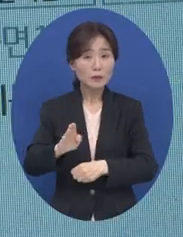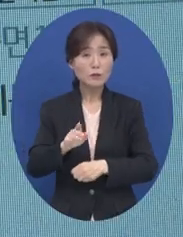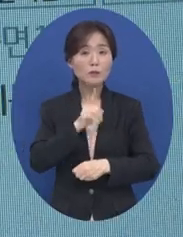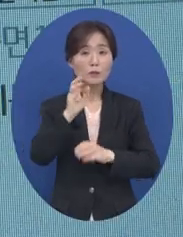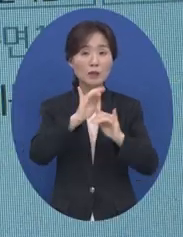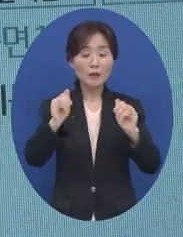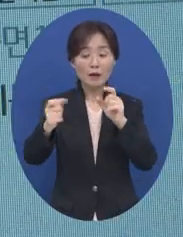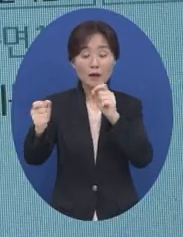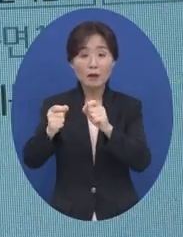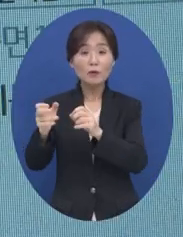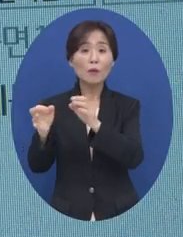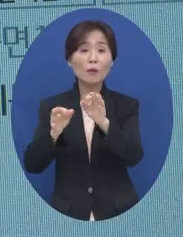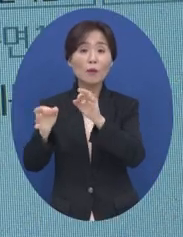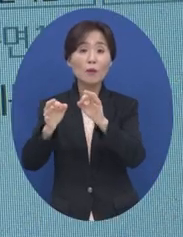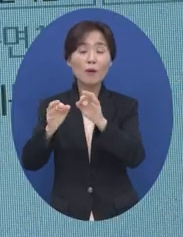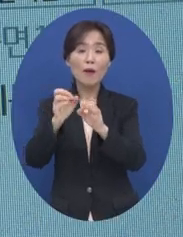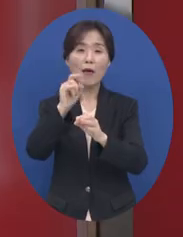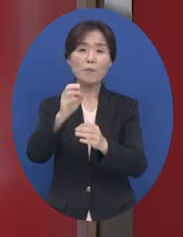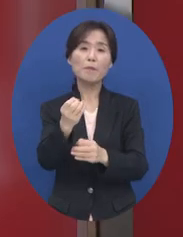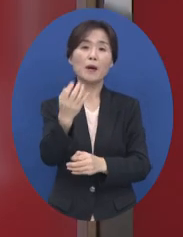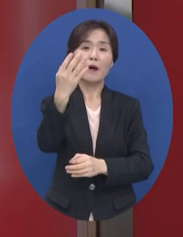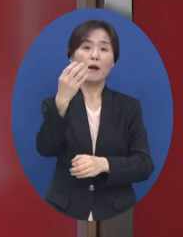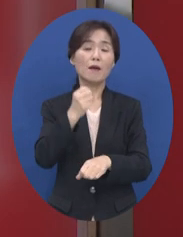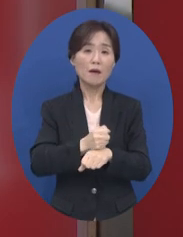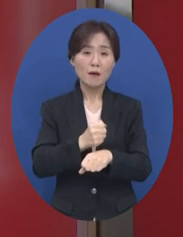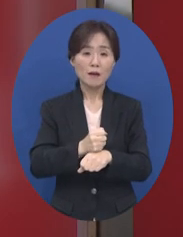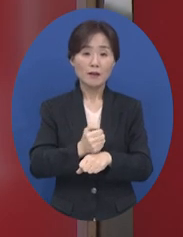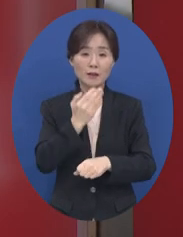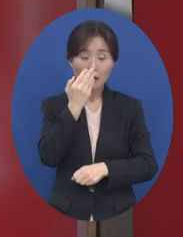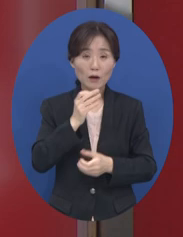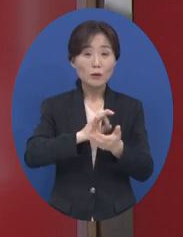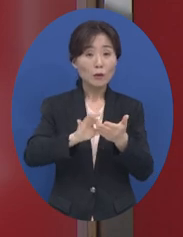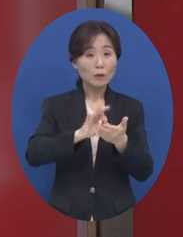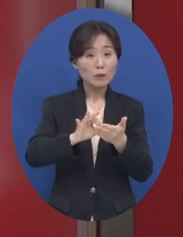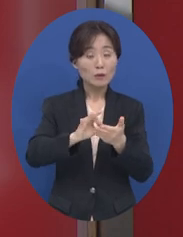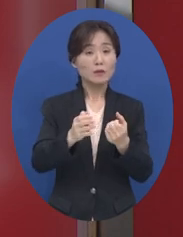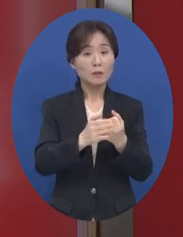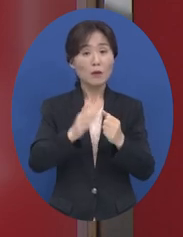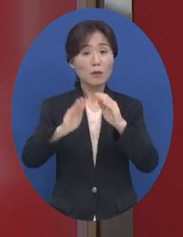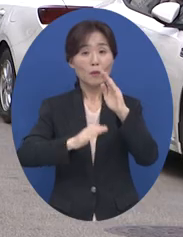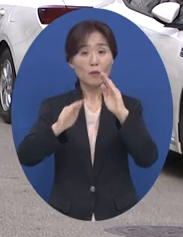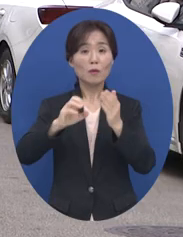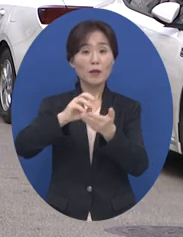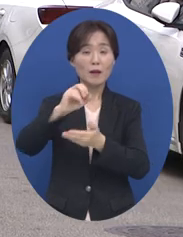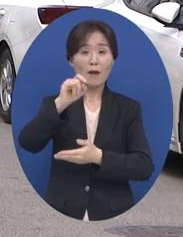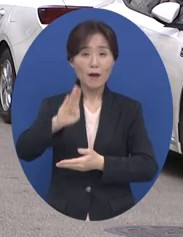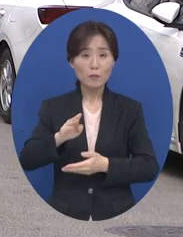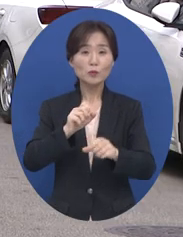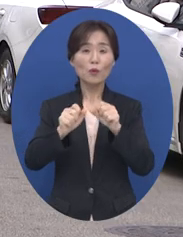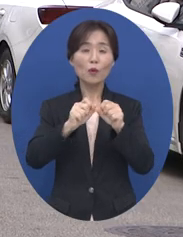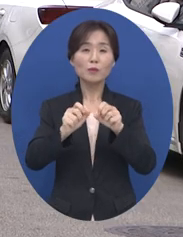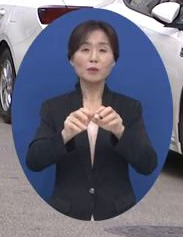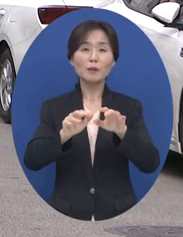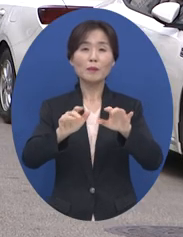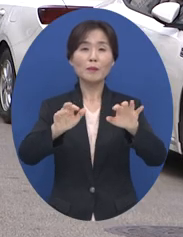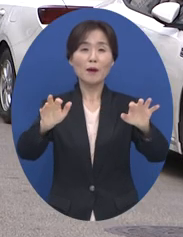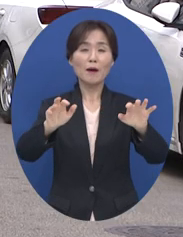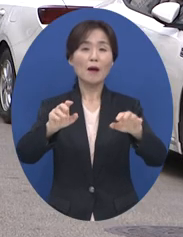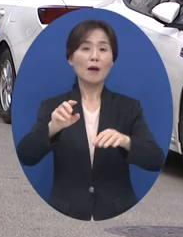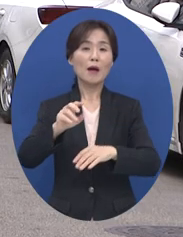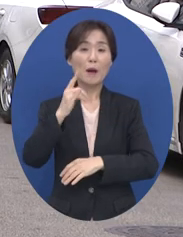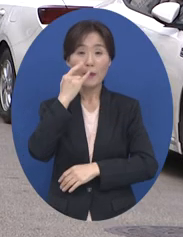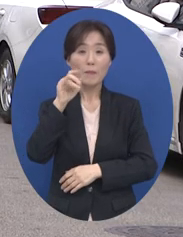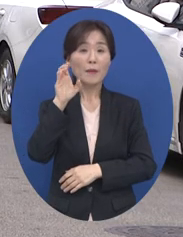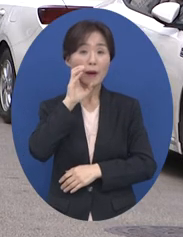거리의 음식점 순으로 앱에 뜹니다. 이런 착한 소비란 점에서 공공 배달앱 입소문에 힘을 보태는